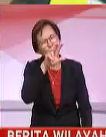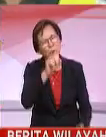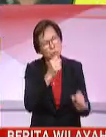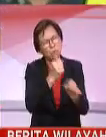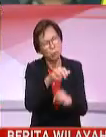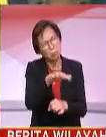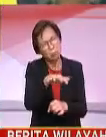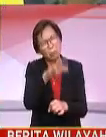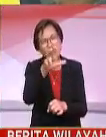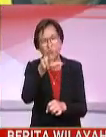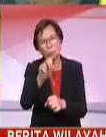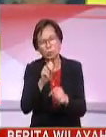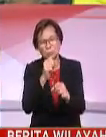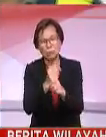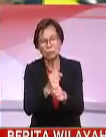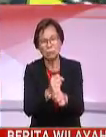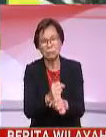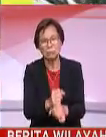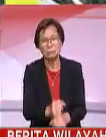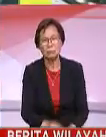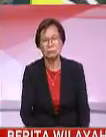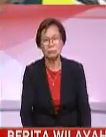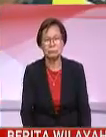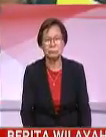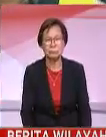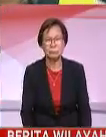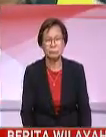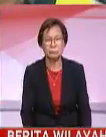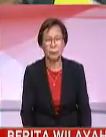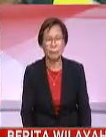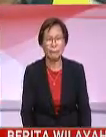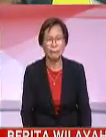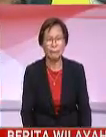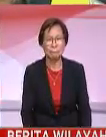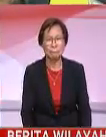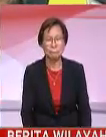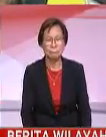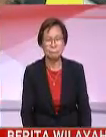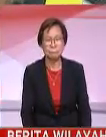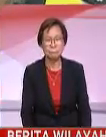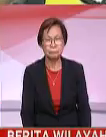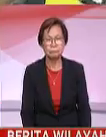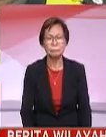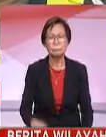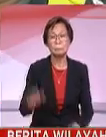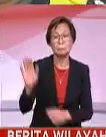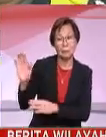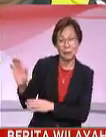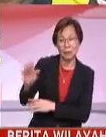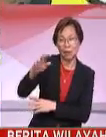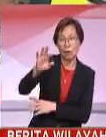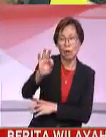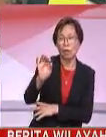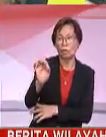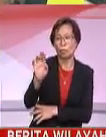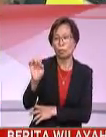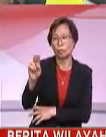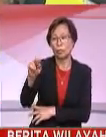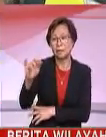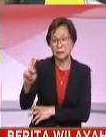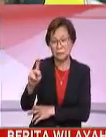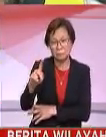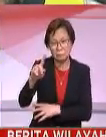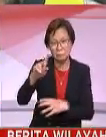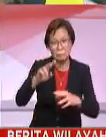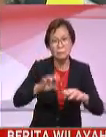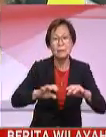30-an. Setakat ini hasil daripada pemeriksaan pihak forensik tidak menjumpai sebarang unsur-unsur